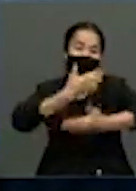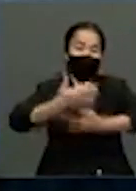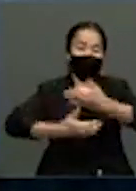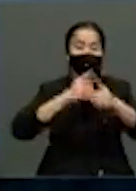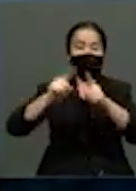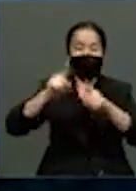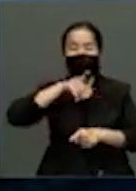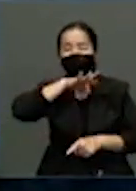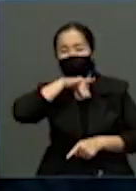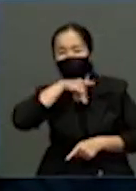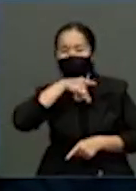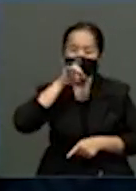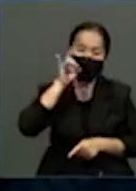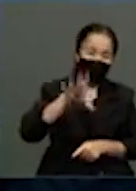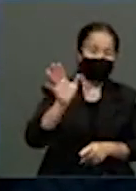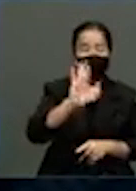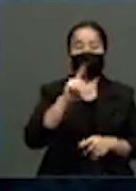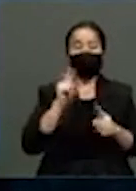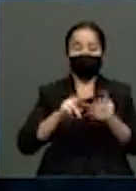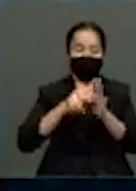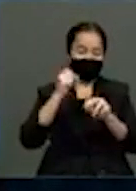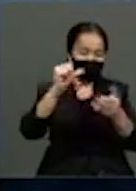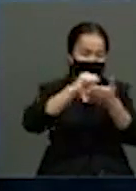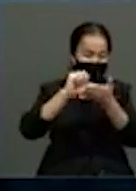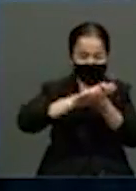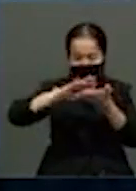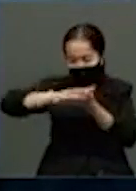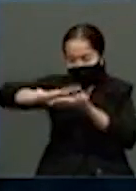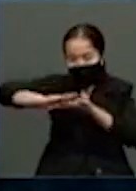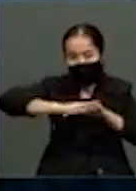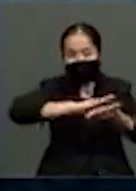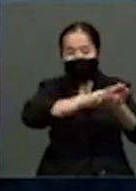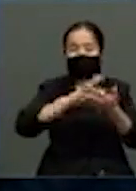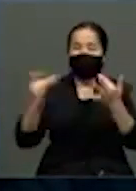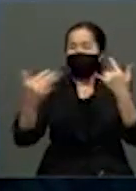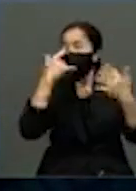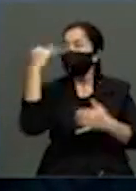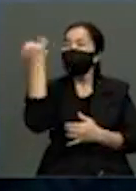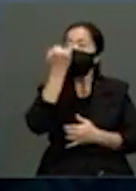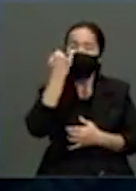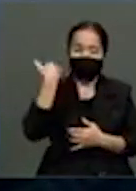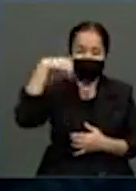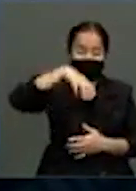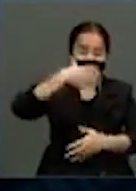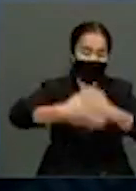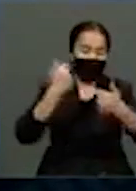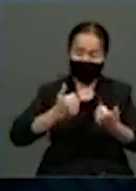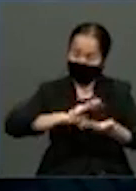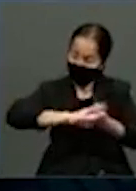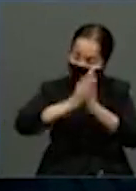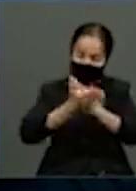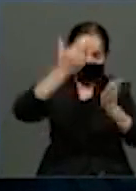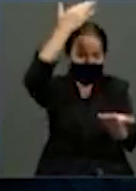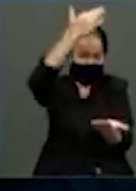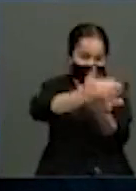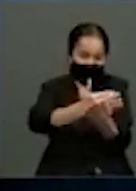ภาพแล้วก็ปราศจากของการที่จะหมักหมมหรือการถ่ายเทอากาศที่ไม่ดีทั้งหลายเนี่ยที่จะเป็นถ้าจะต้องปิดก็